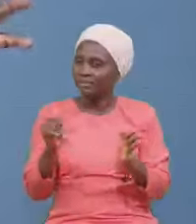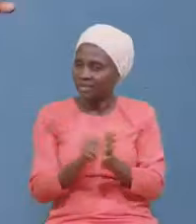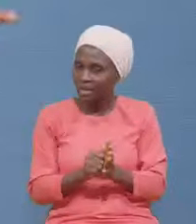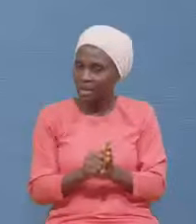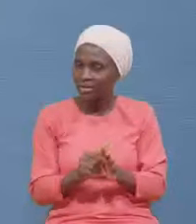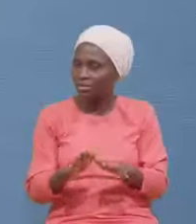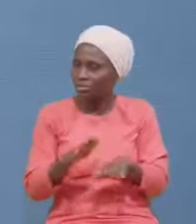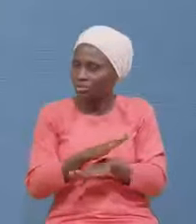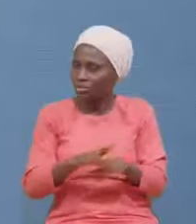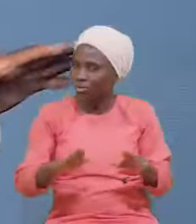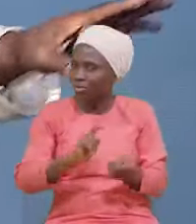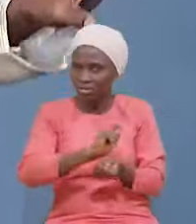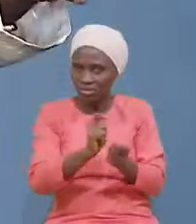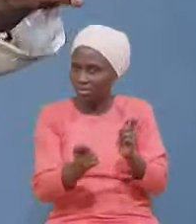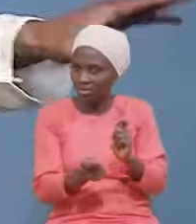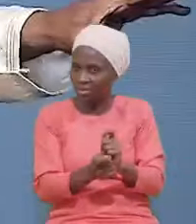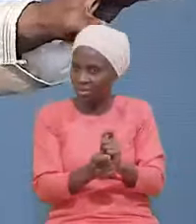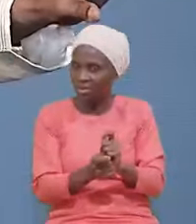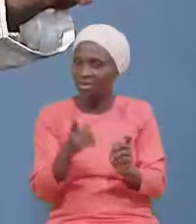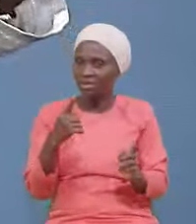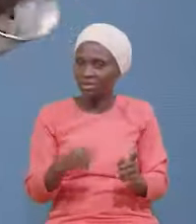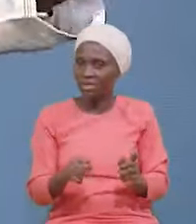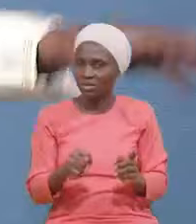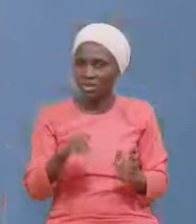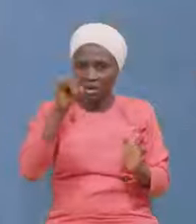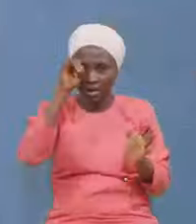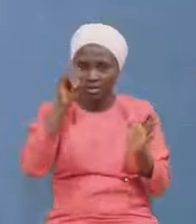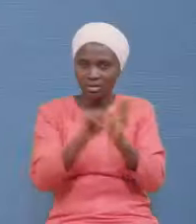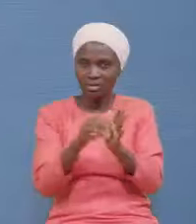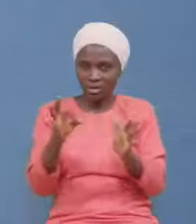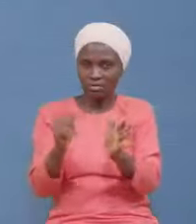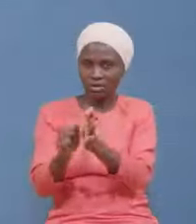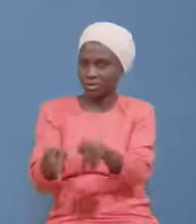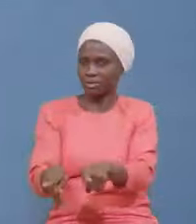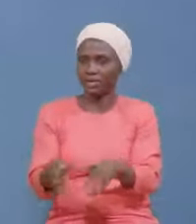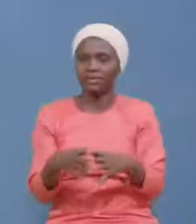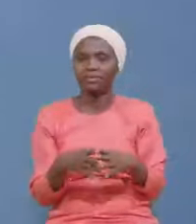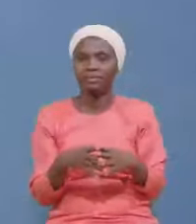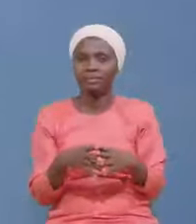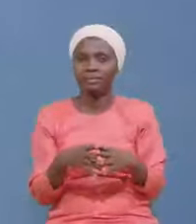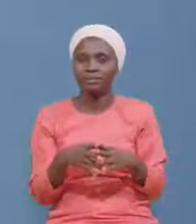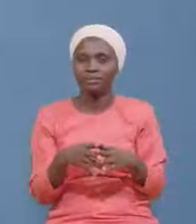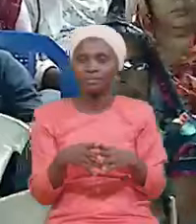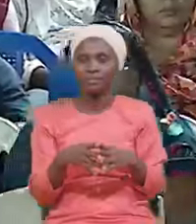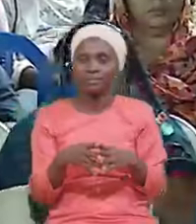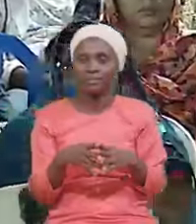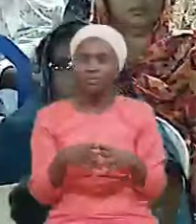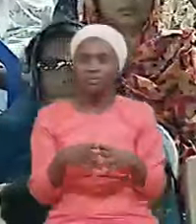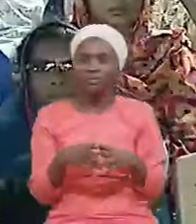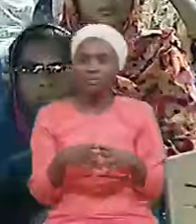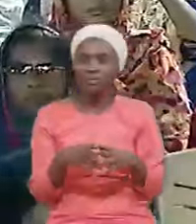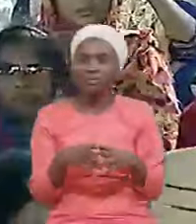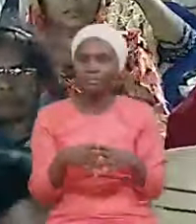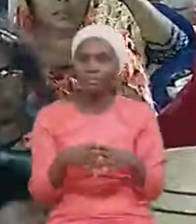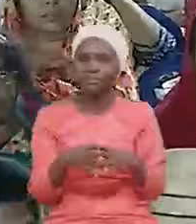does not change the identity of that person. వాళ్ళు అలా అన్నంత మాత్రాన వారి యొక్క ఉనికి